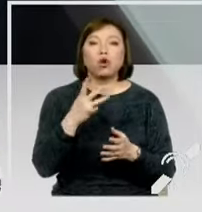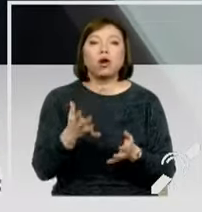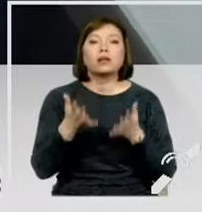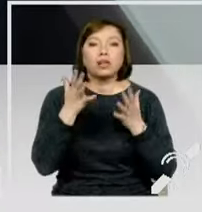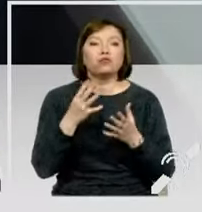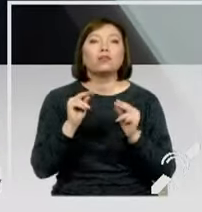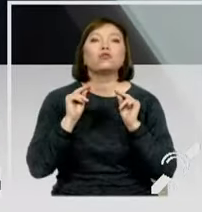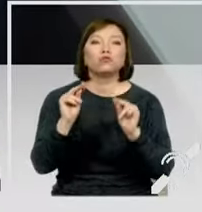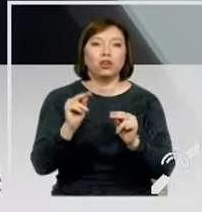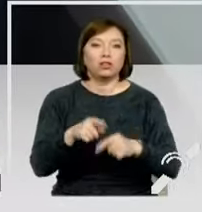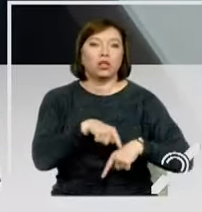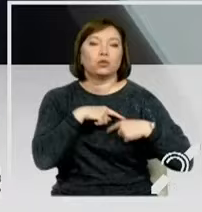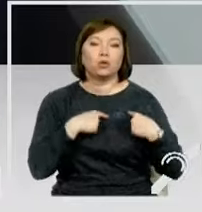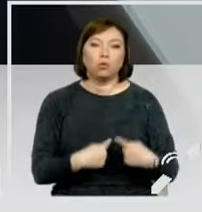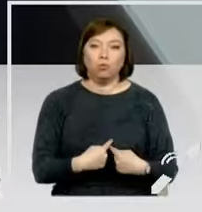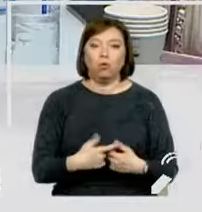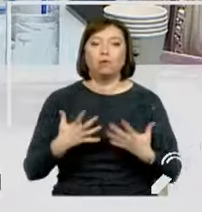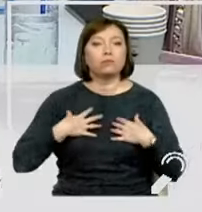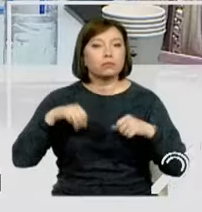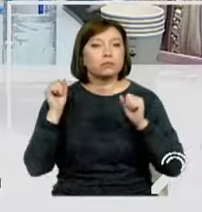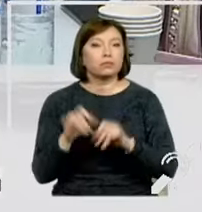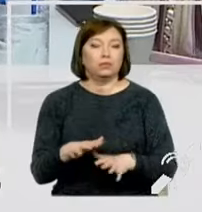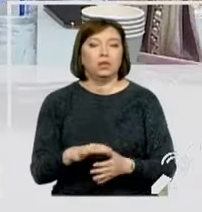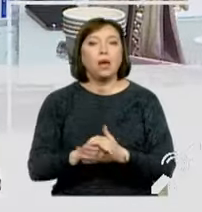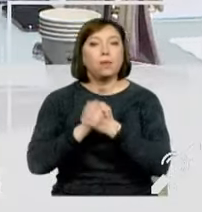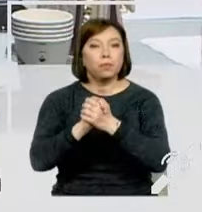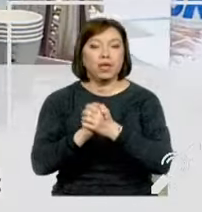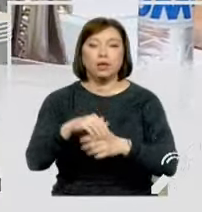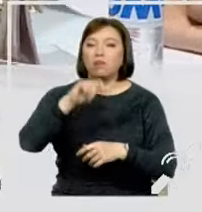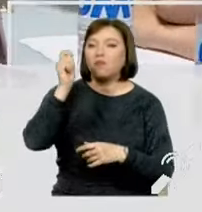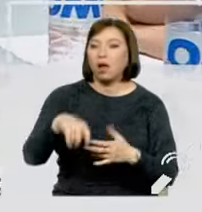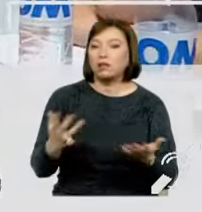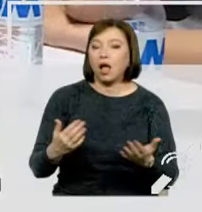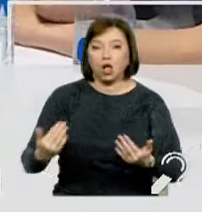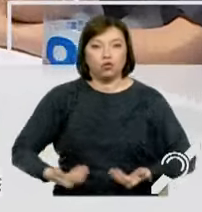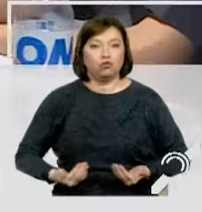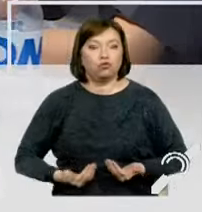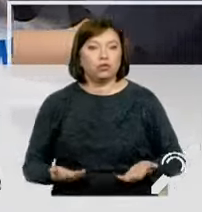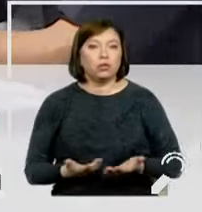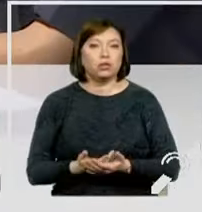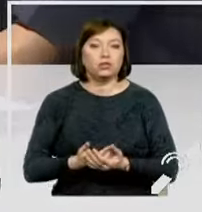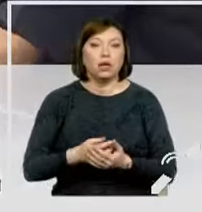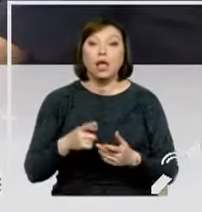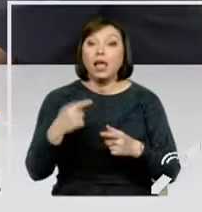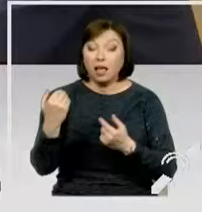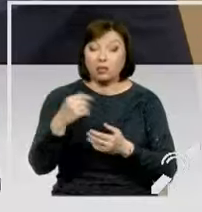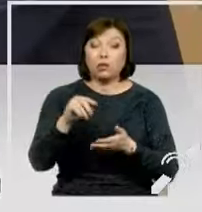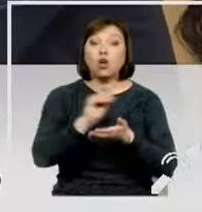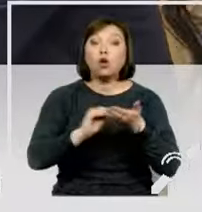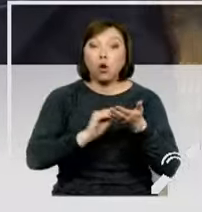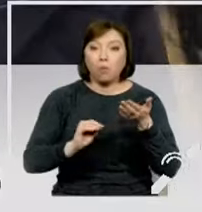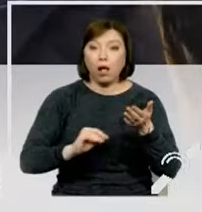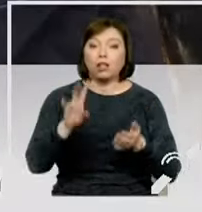divinitate, dragoste, sacrificiu, pace, război, viață. Or, romanul lui Nicolae